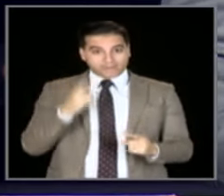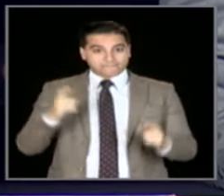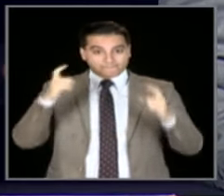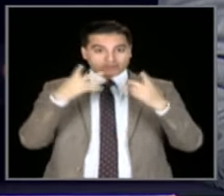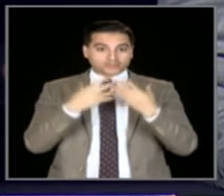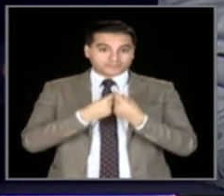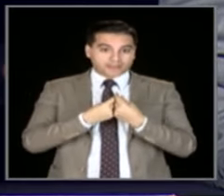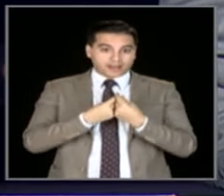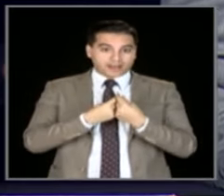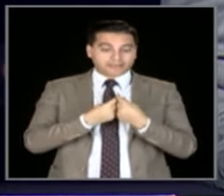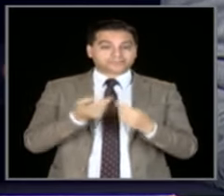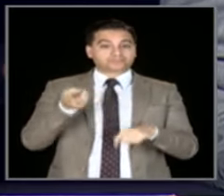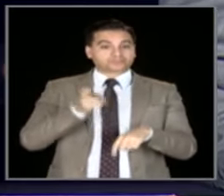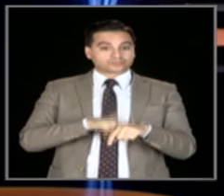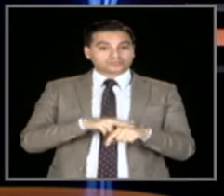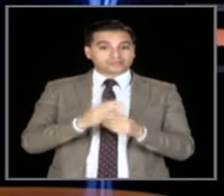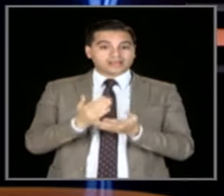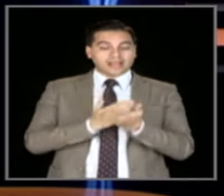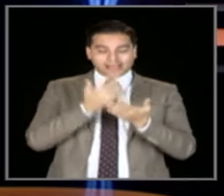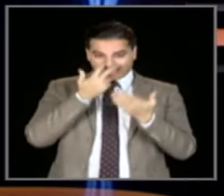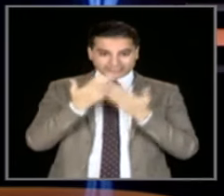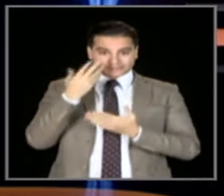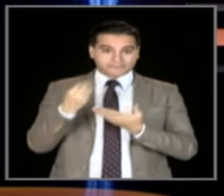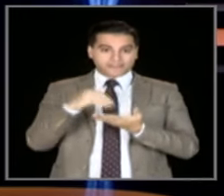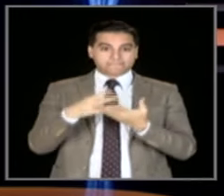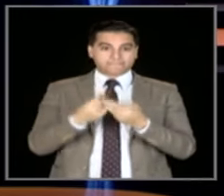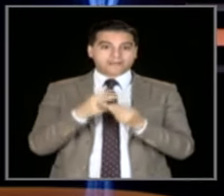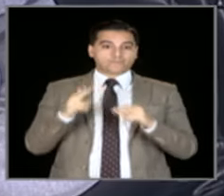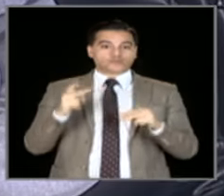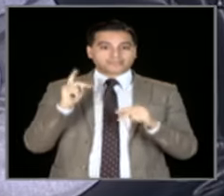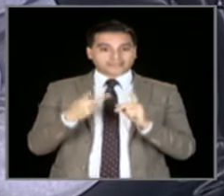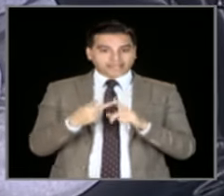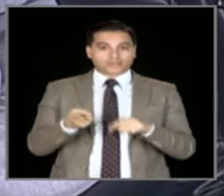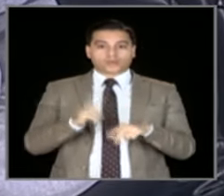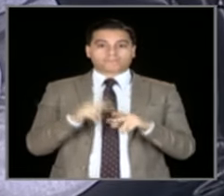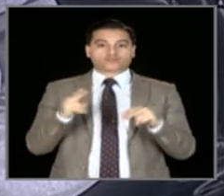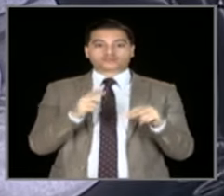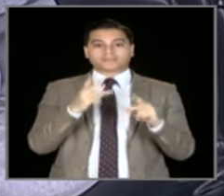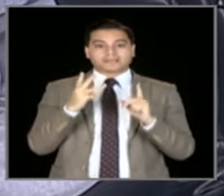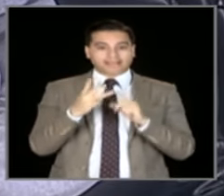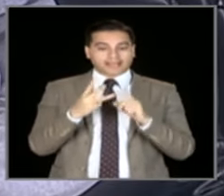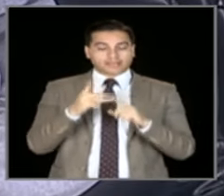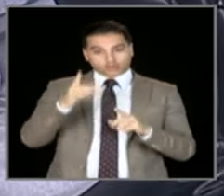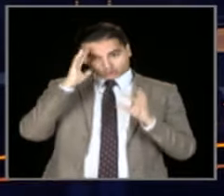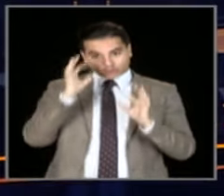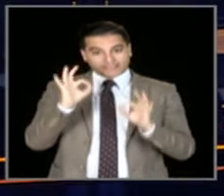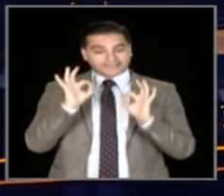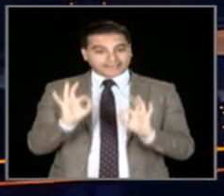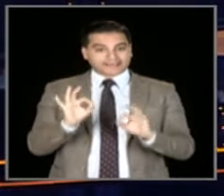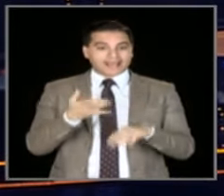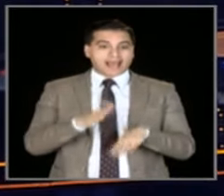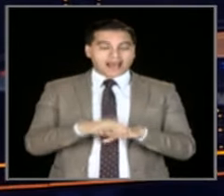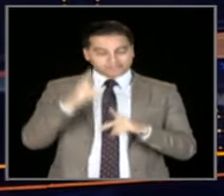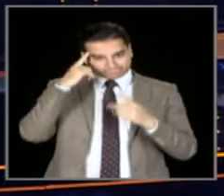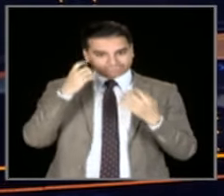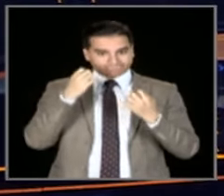الاثنين ايام ما كانوا بيشاركوا معانا في الموسم الثاني والثالث، كانوا شاطرين جدا في حته